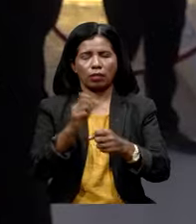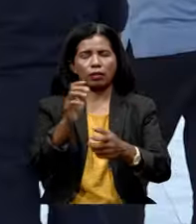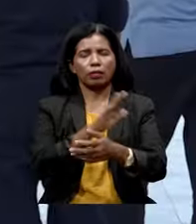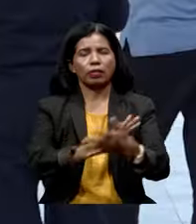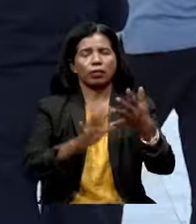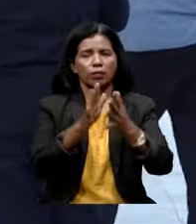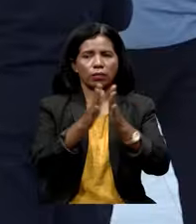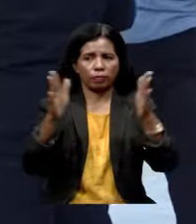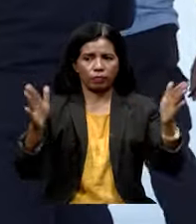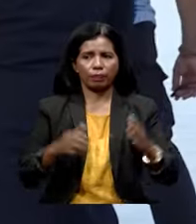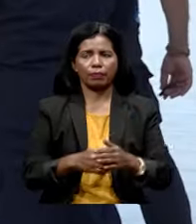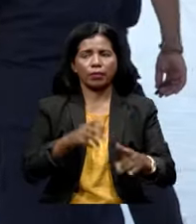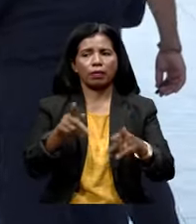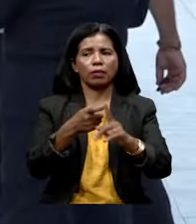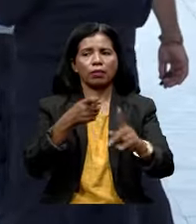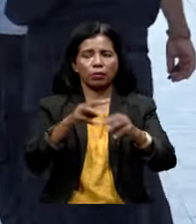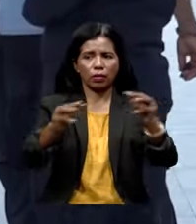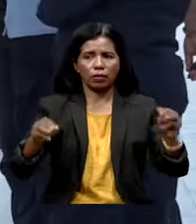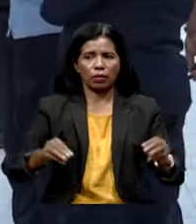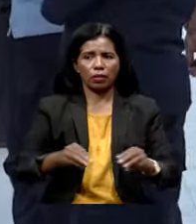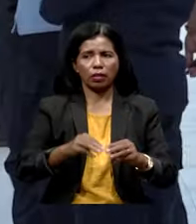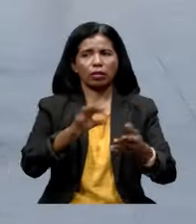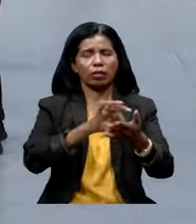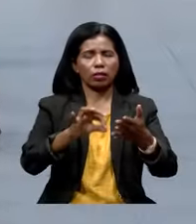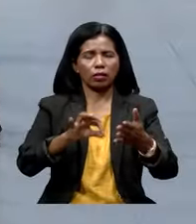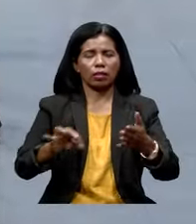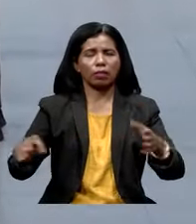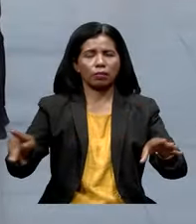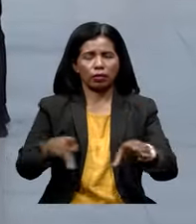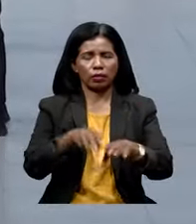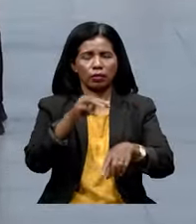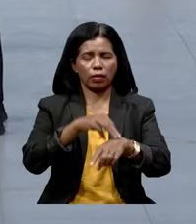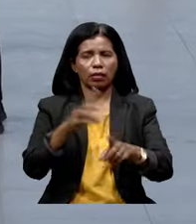kluta. Peregrino si municipio nebe registrado atau participa misa etas tolu ia